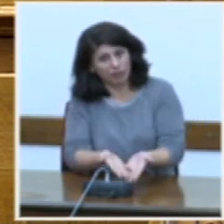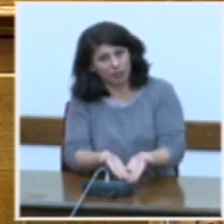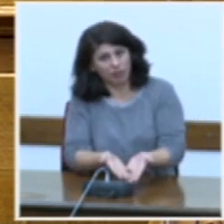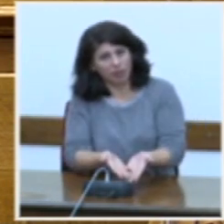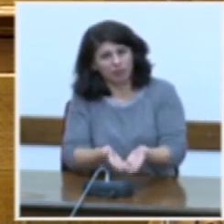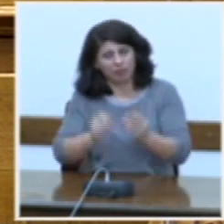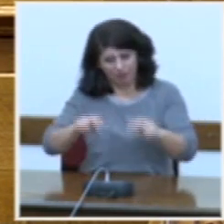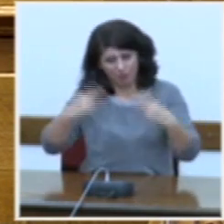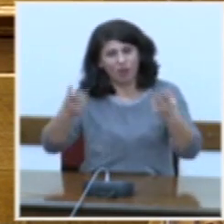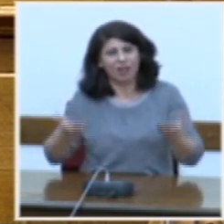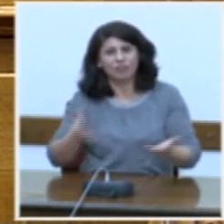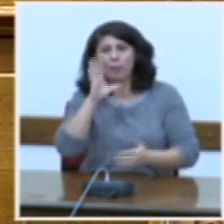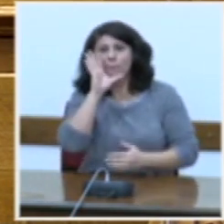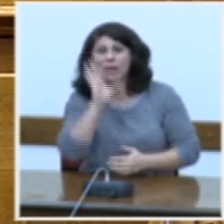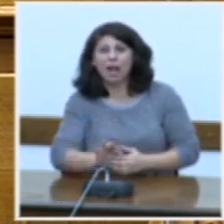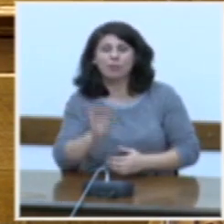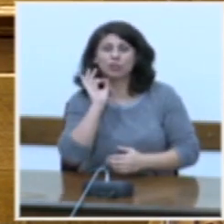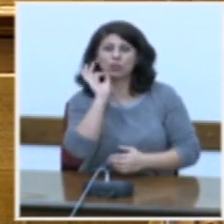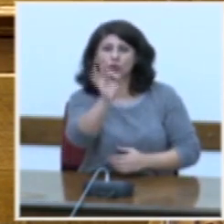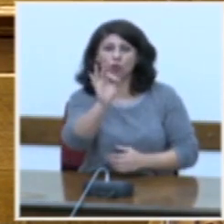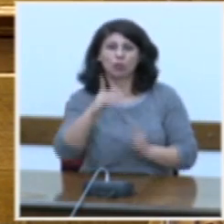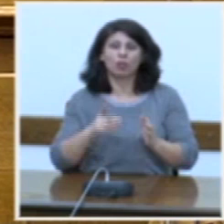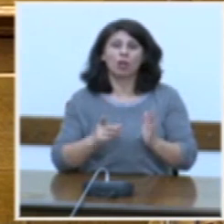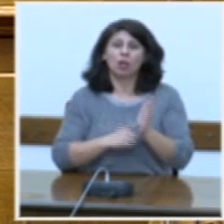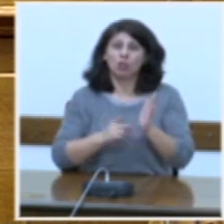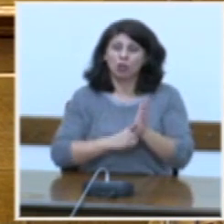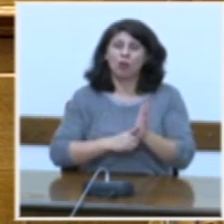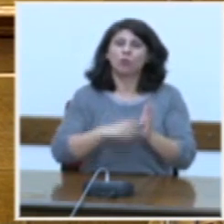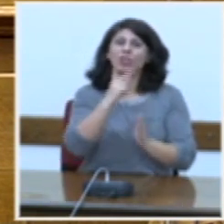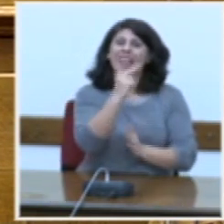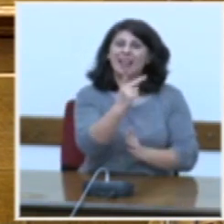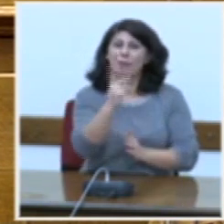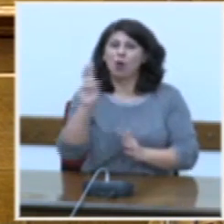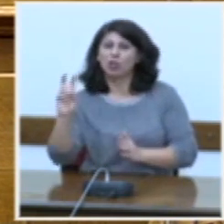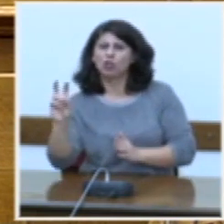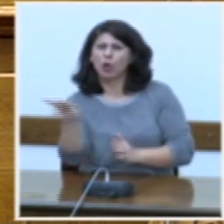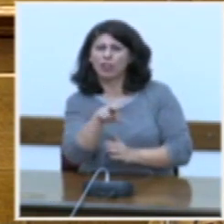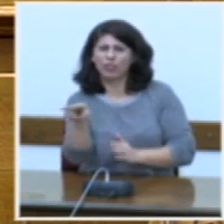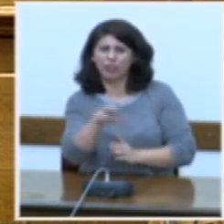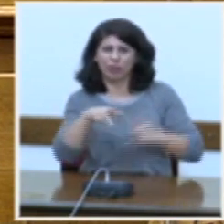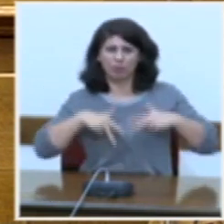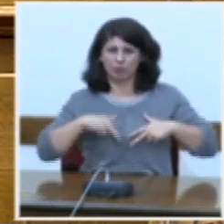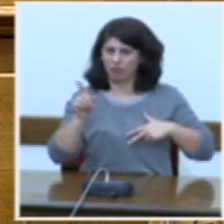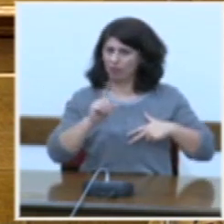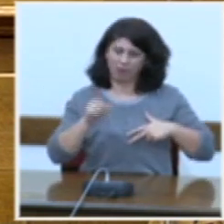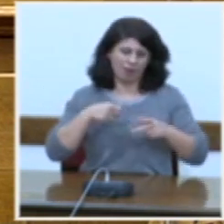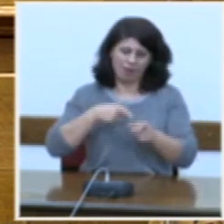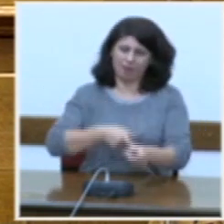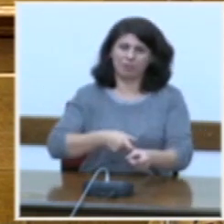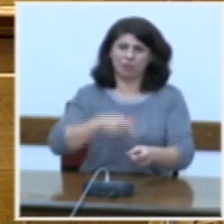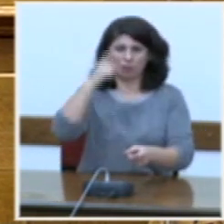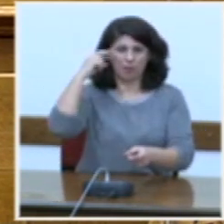Αποκαλύφθηκε ότι ο πραγματικός στόχος του νόμου Κεραμέως Χρυσοχοΐδη δεν ήταν η δίθεν εγκληματικότητα στα